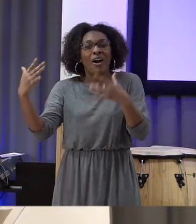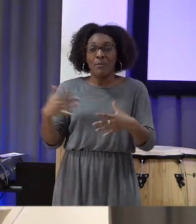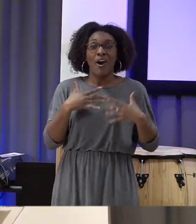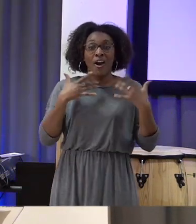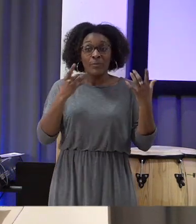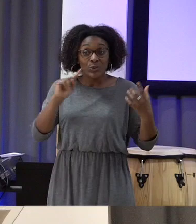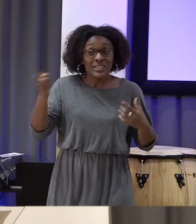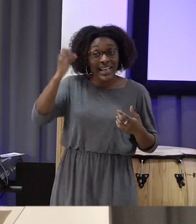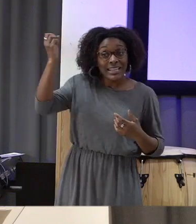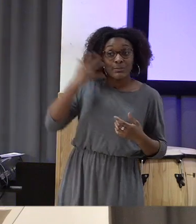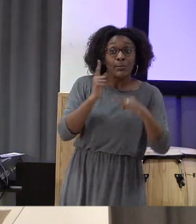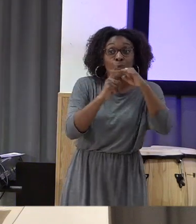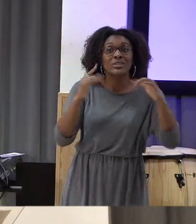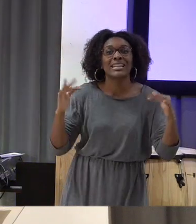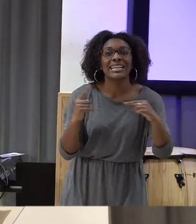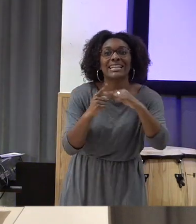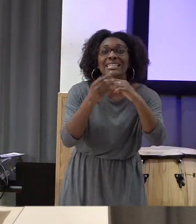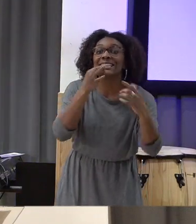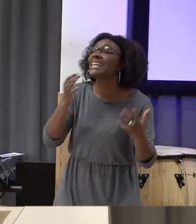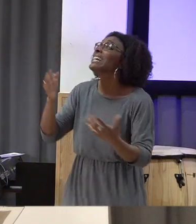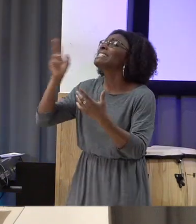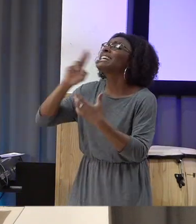viens, Seigneur, viens.